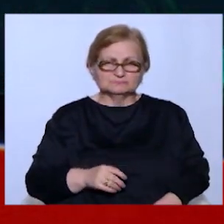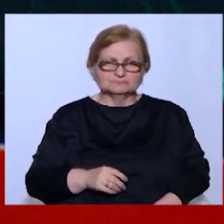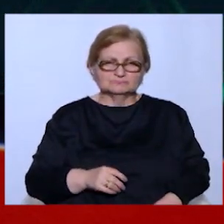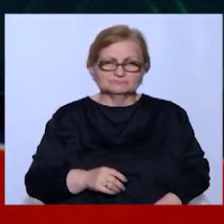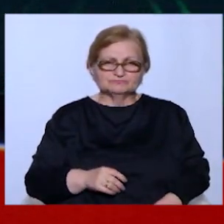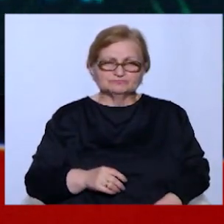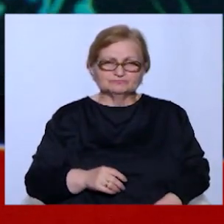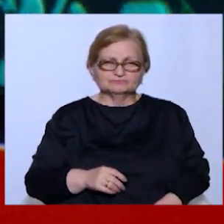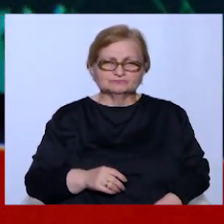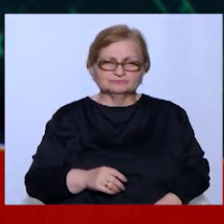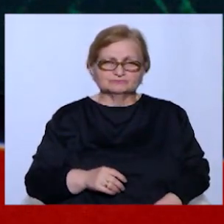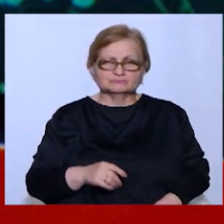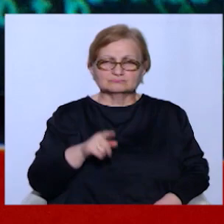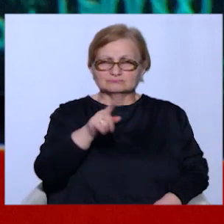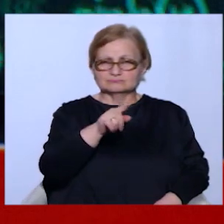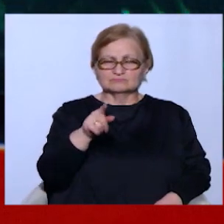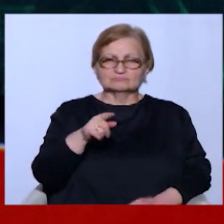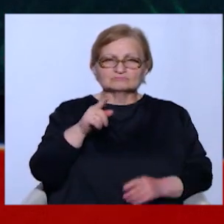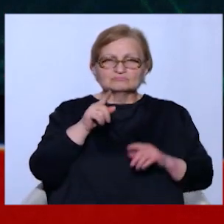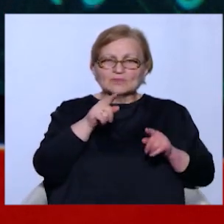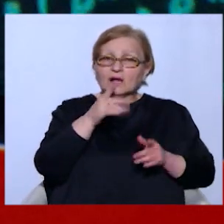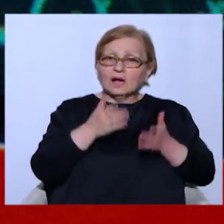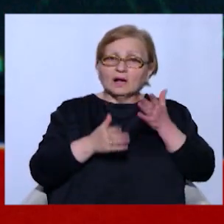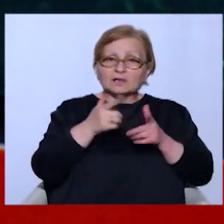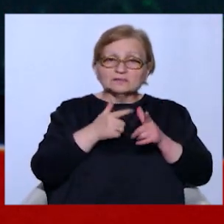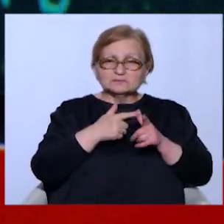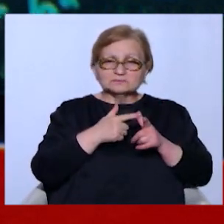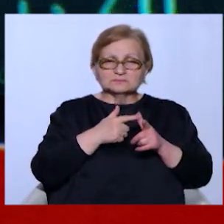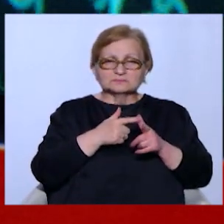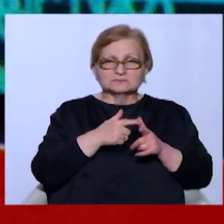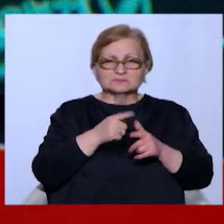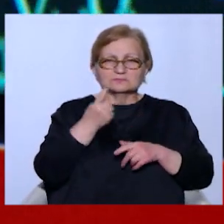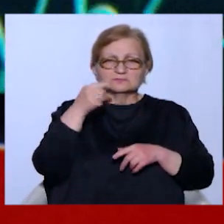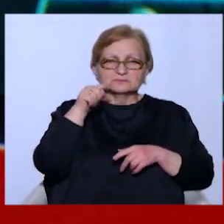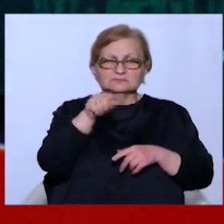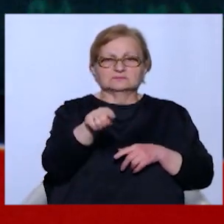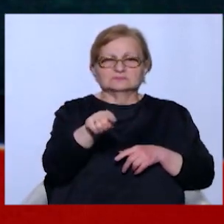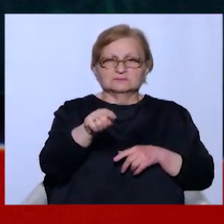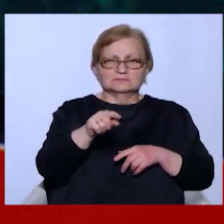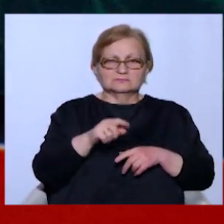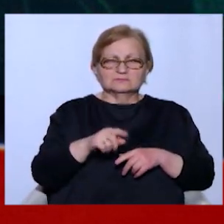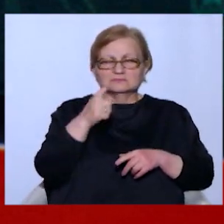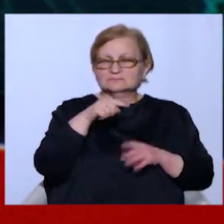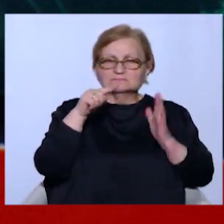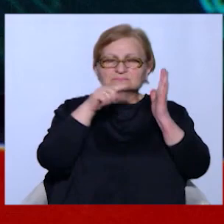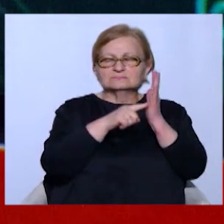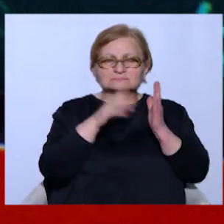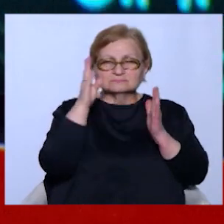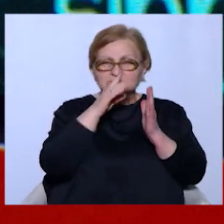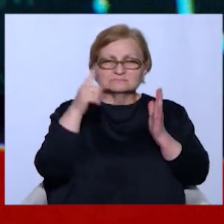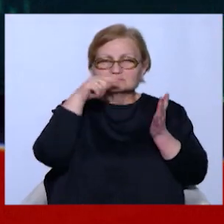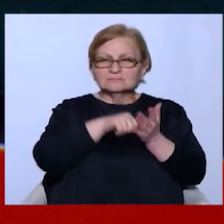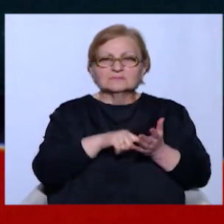და რა არის ალბათობა იმისა, რომ კვადრატში, ალალბედზე, კვადრატიდან ვიღებთ ერთ წერტილს, აი ეს პრინციპში აი არს უყურებ.